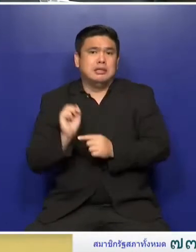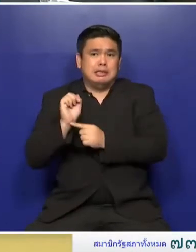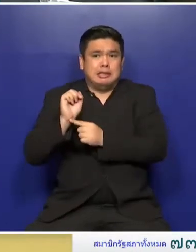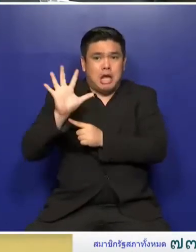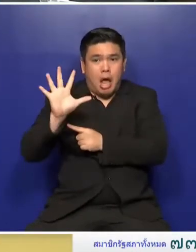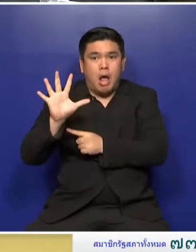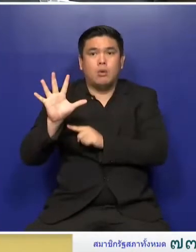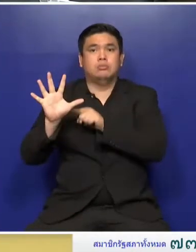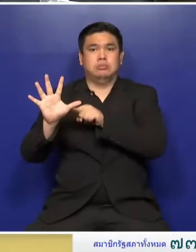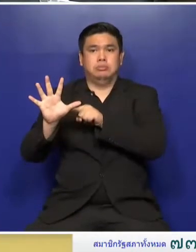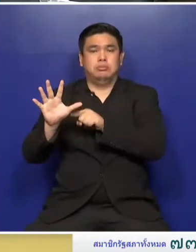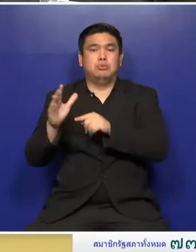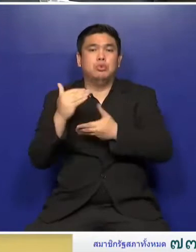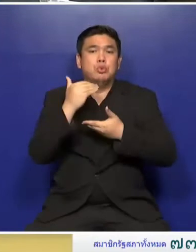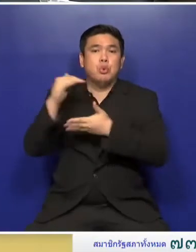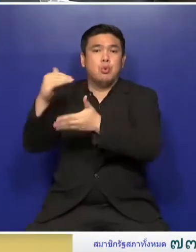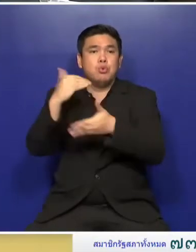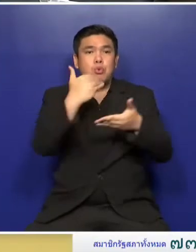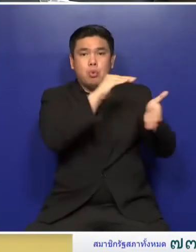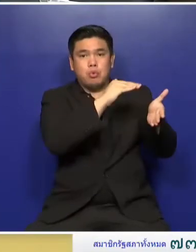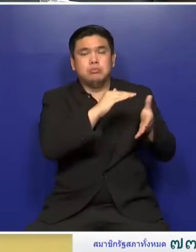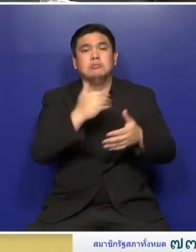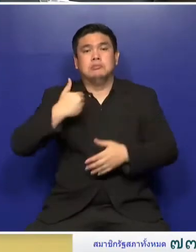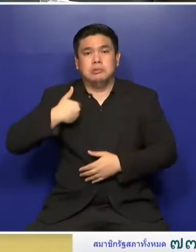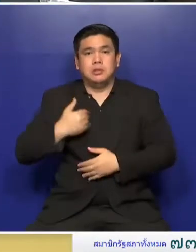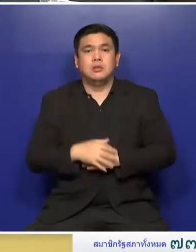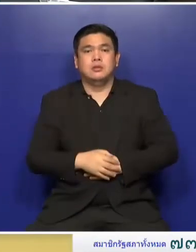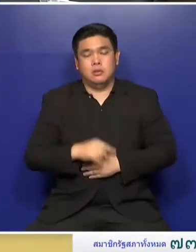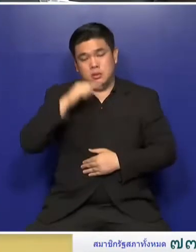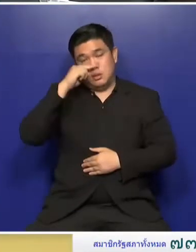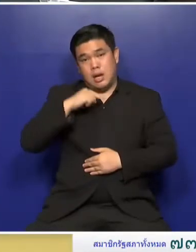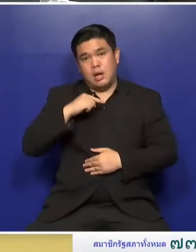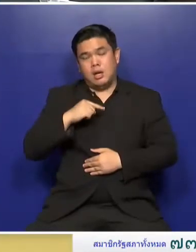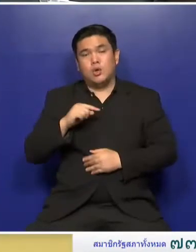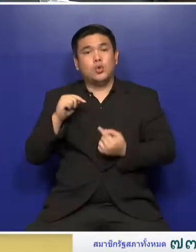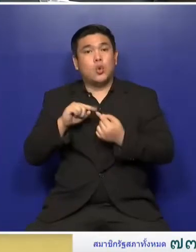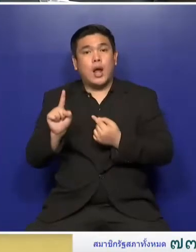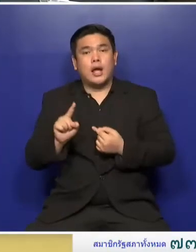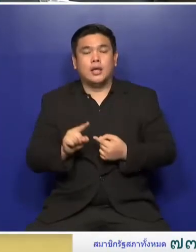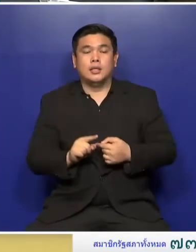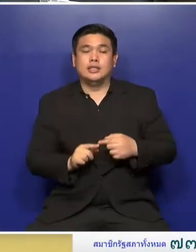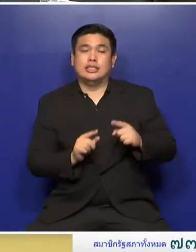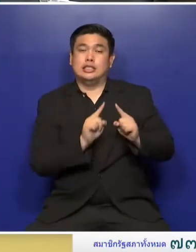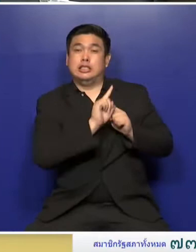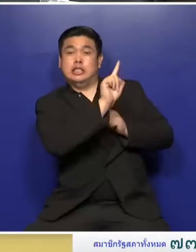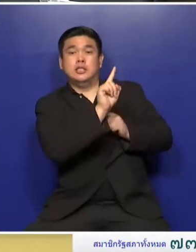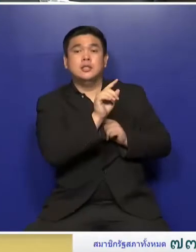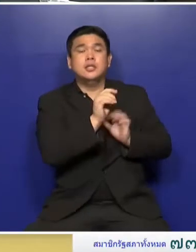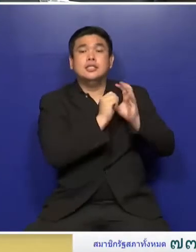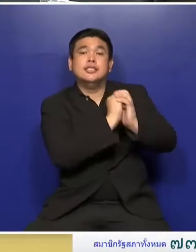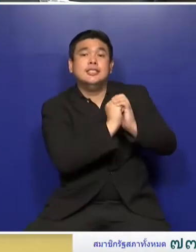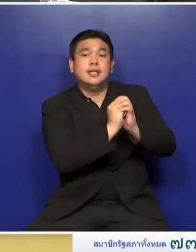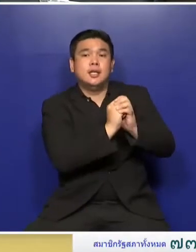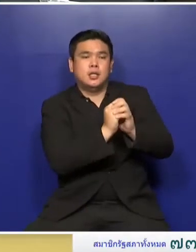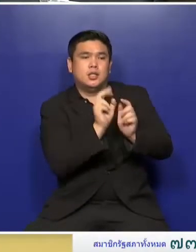สินค้าที่เราส่งออกไปจากประเทศไทยซึงเป็นลองก็แ่จีน ญี่ปุ่น สาร